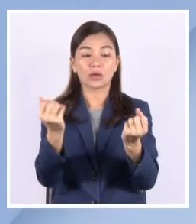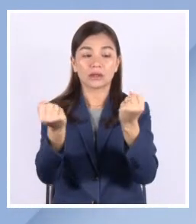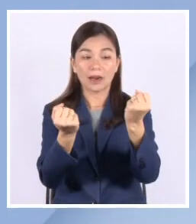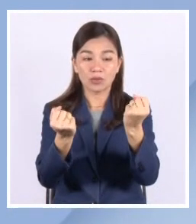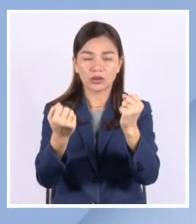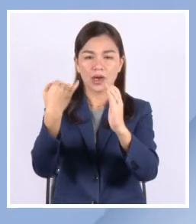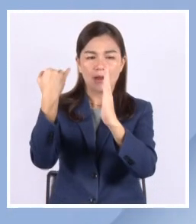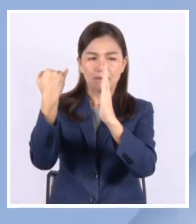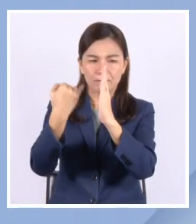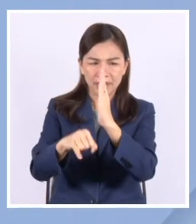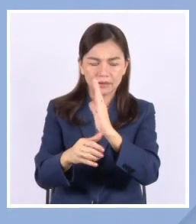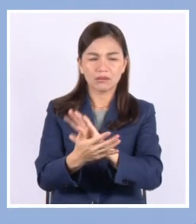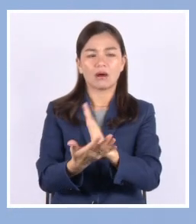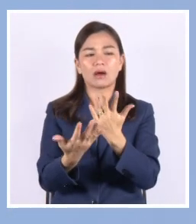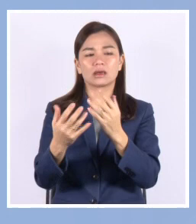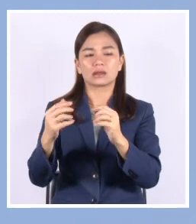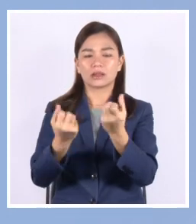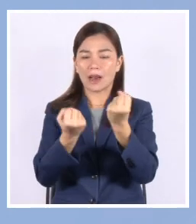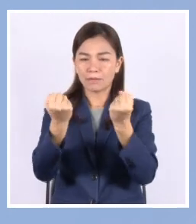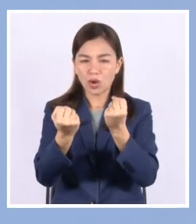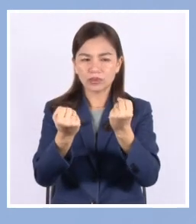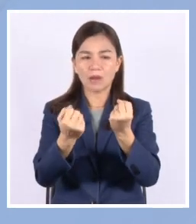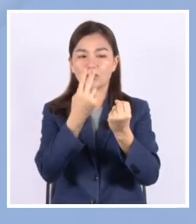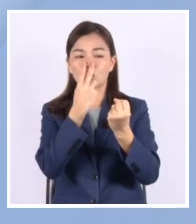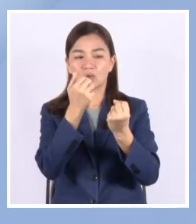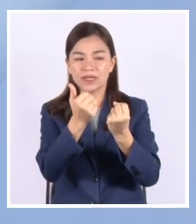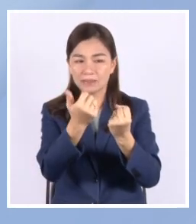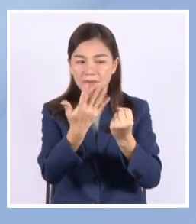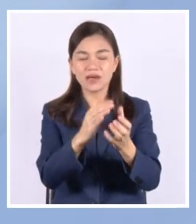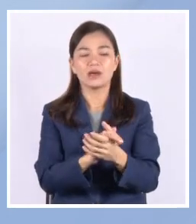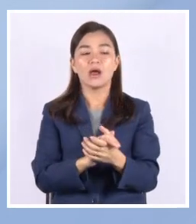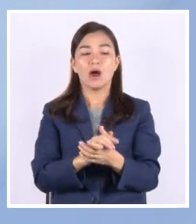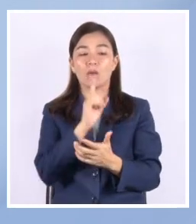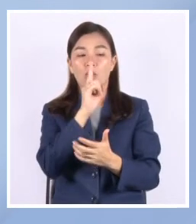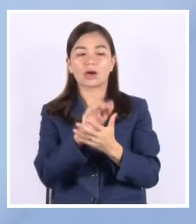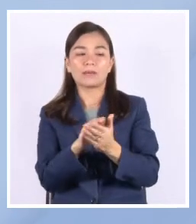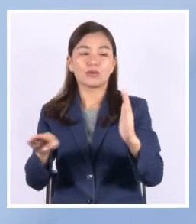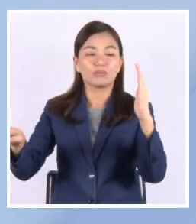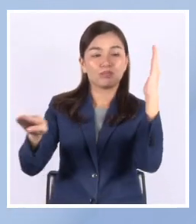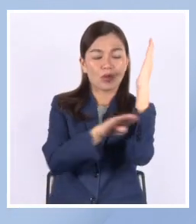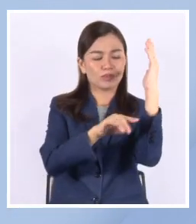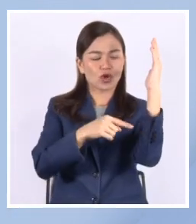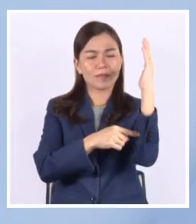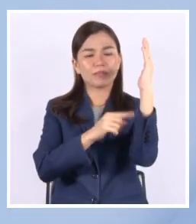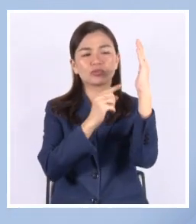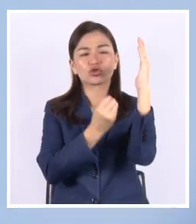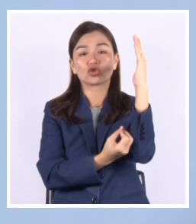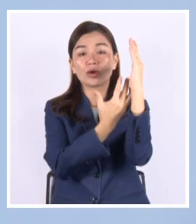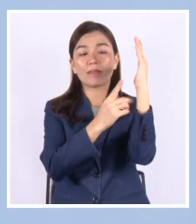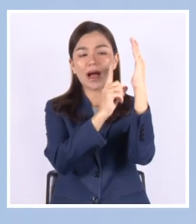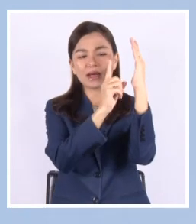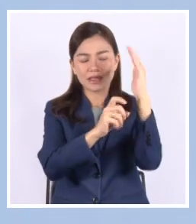เหตุให้ทรัพย์สินราชการเสียหายอัตราโทษปรับไม่เกิน 1,000 บาทนะคะ เดี๋ยวรอคนเจ็บเนี่ยมาให้การกับเจ้าหน้า